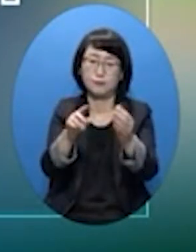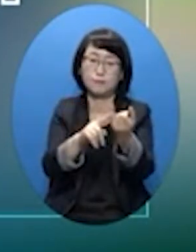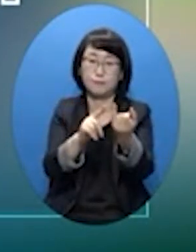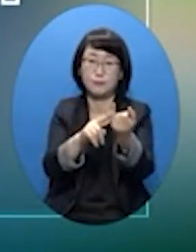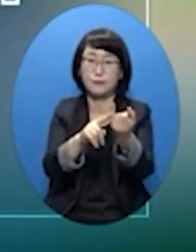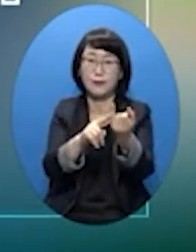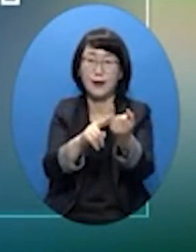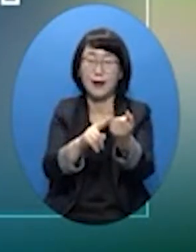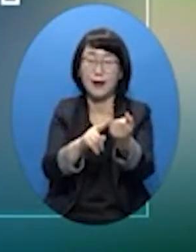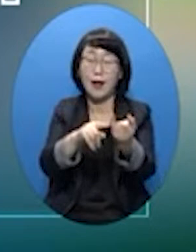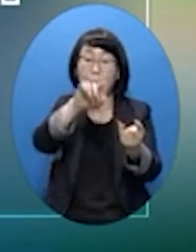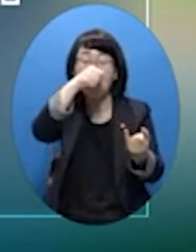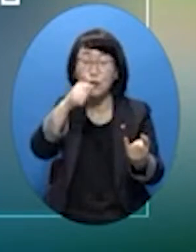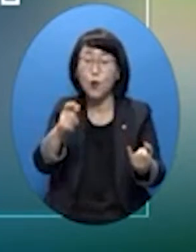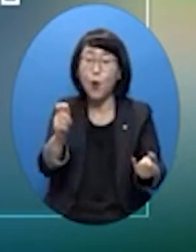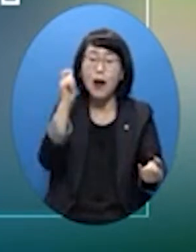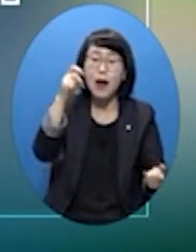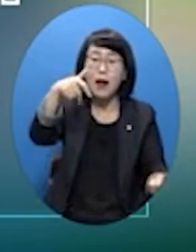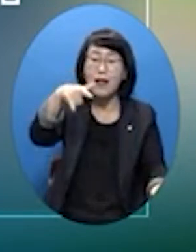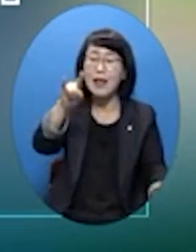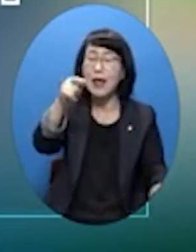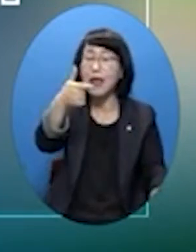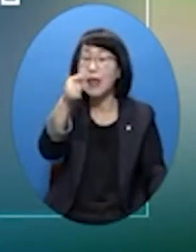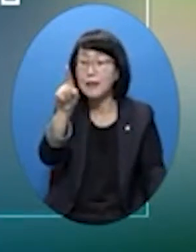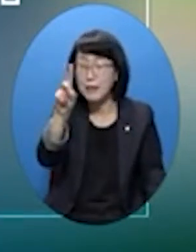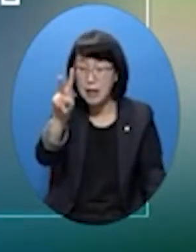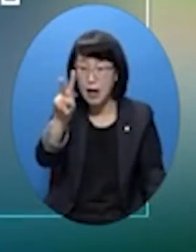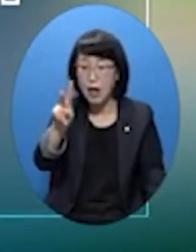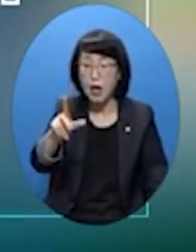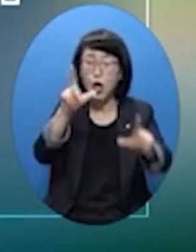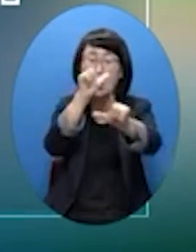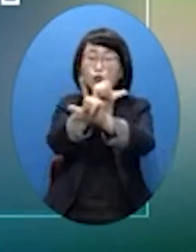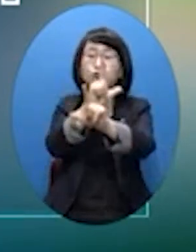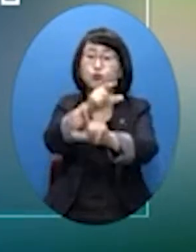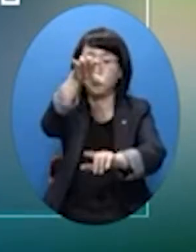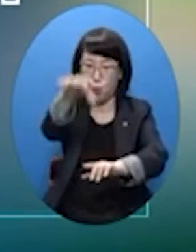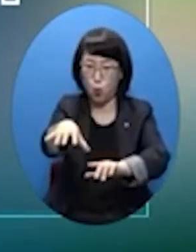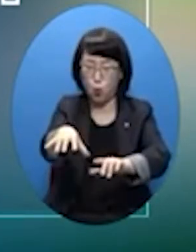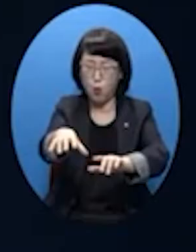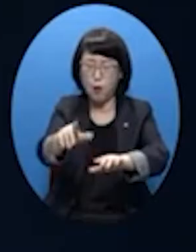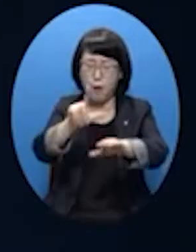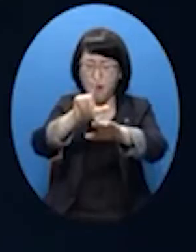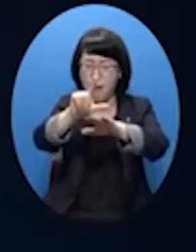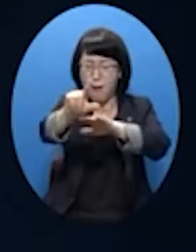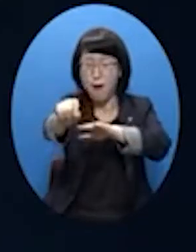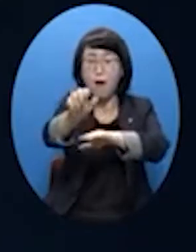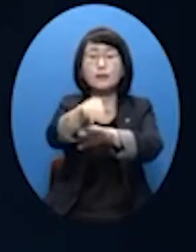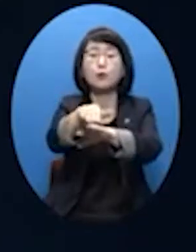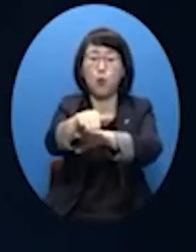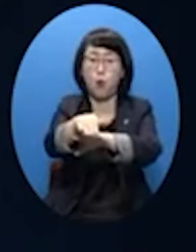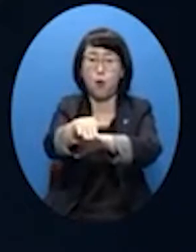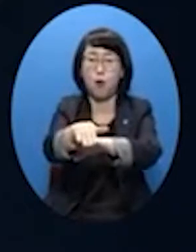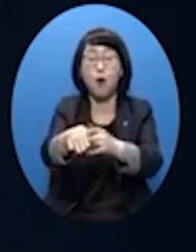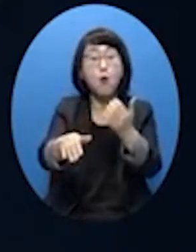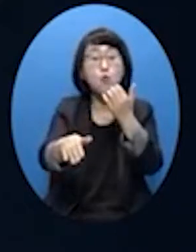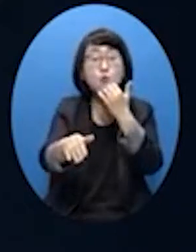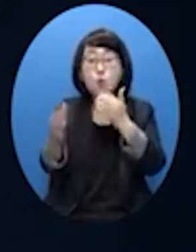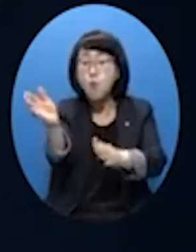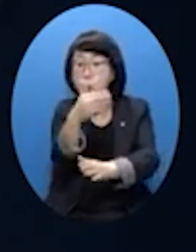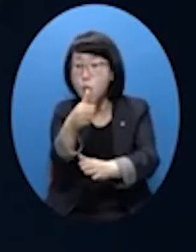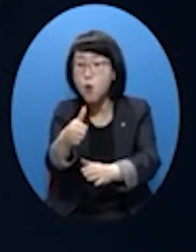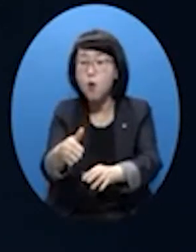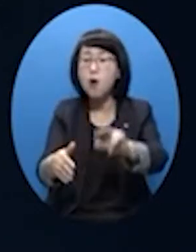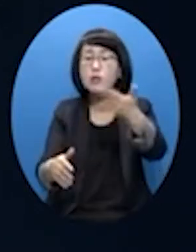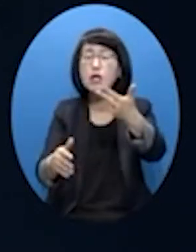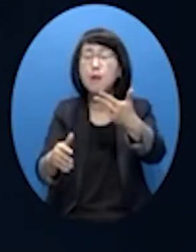아프리카 케냐 북부 오지 트럭 1 그곳은 나의 러블 부터 브 로 부터 700km 떨어진 것입니다